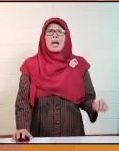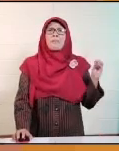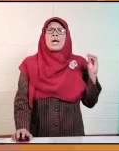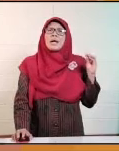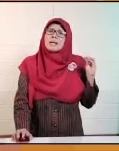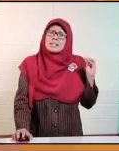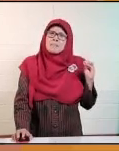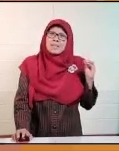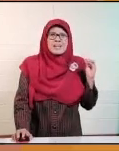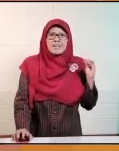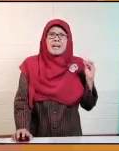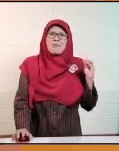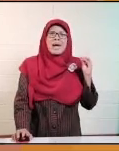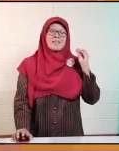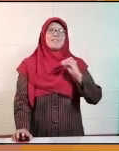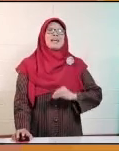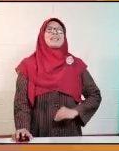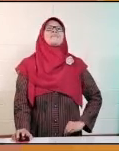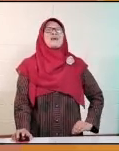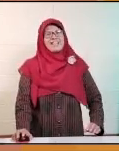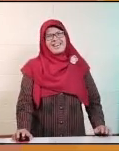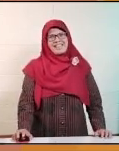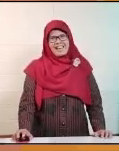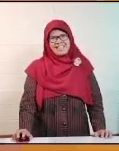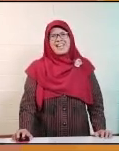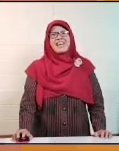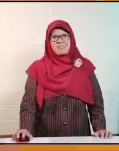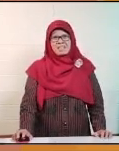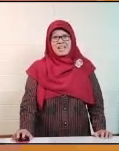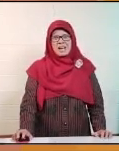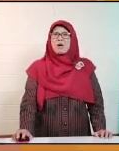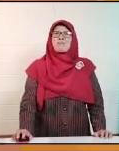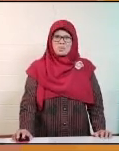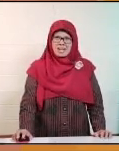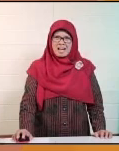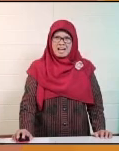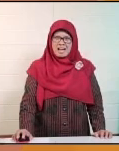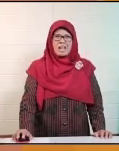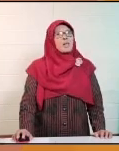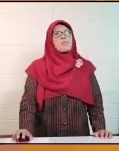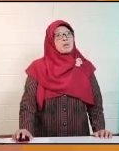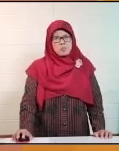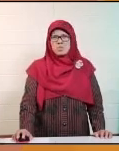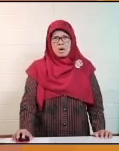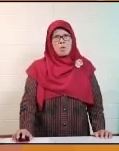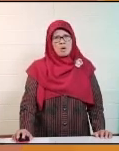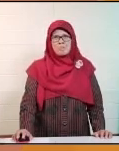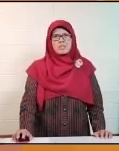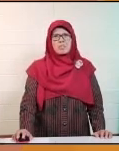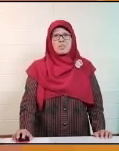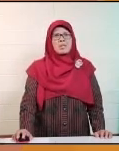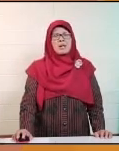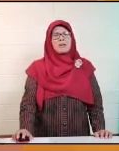lebih cepet ngerti gawean dibandingkan dengan remaja putra tapi banyak juga